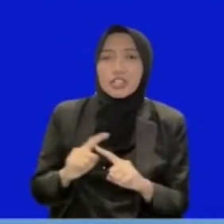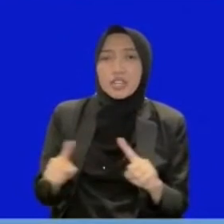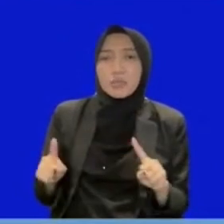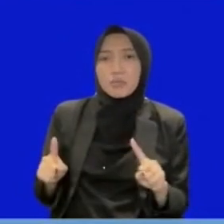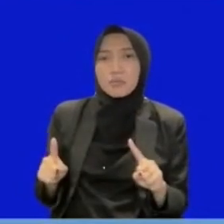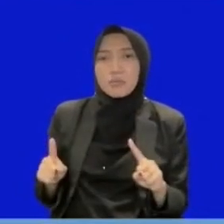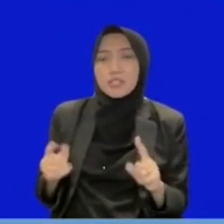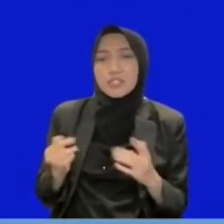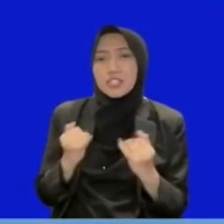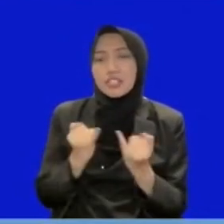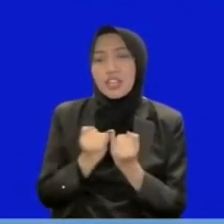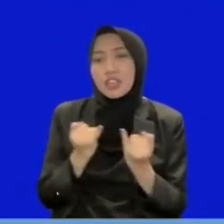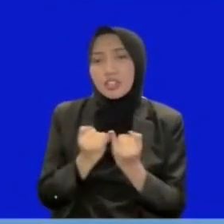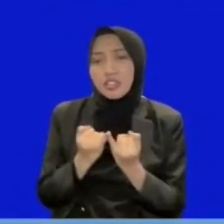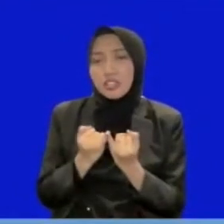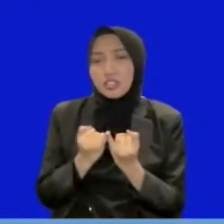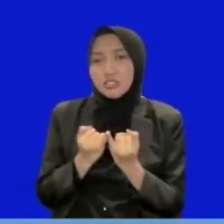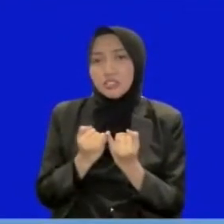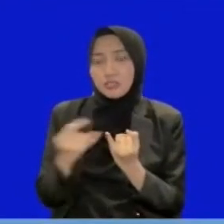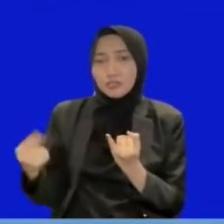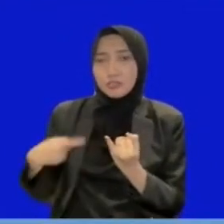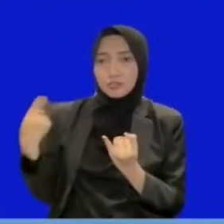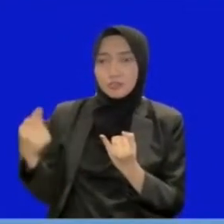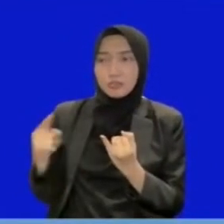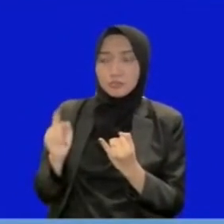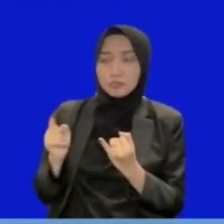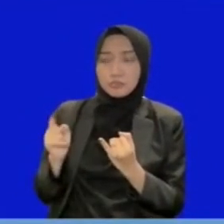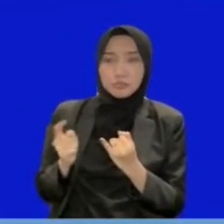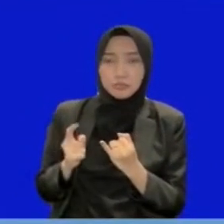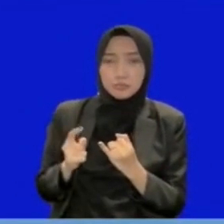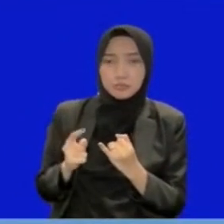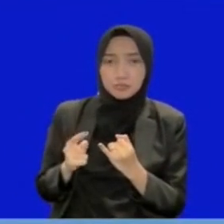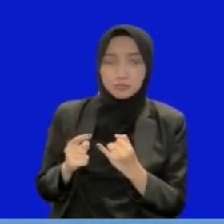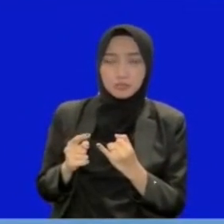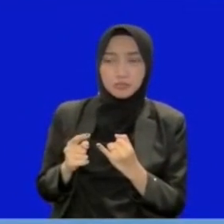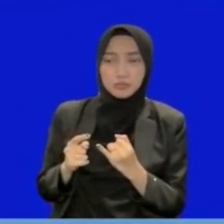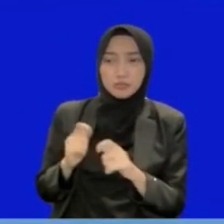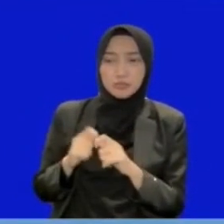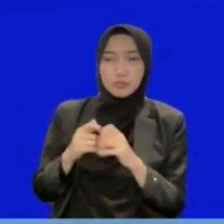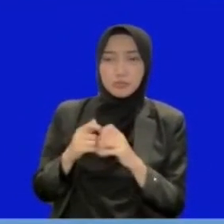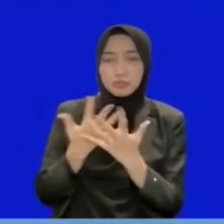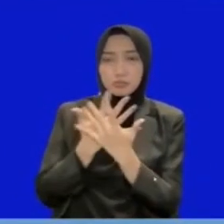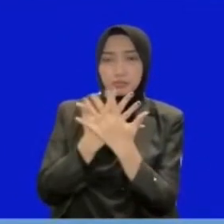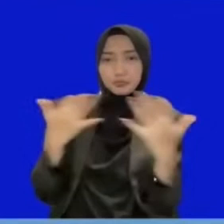adalah tantangan kita. Gimana biar kita juga membuat